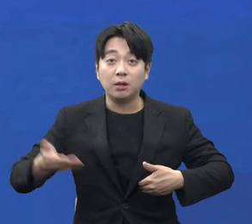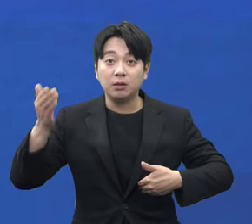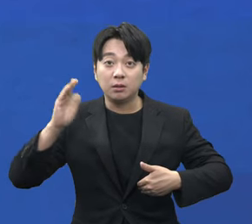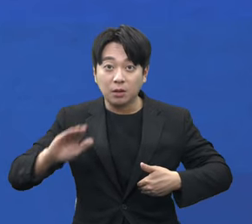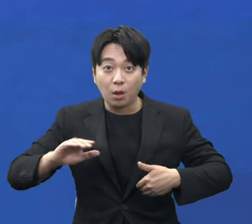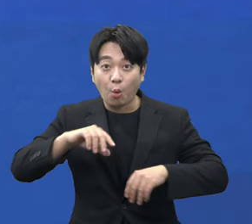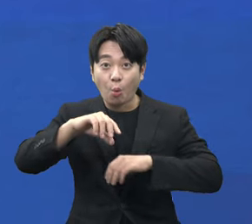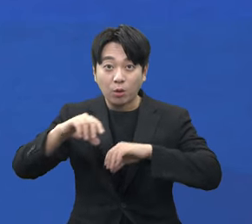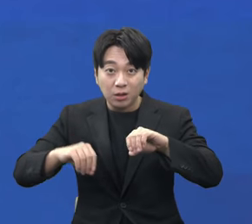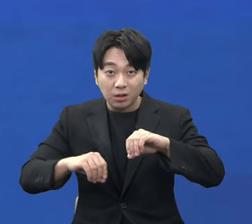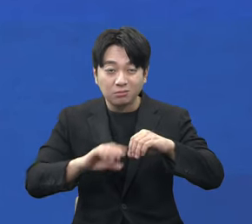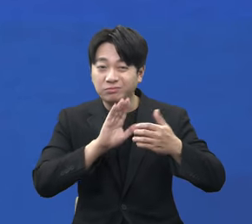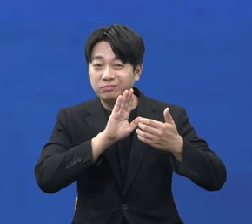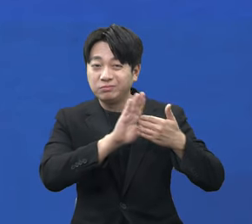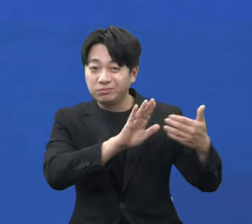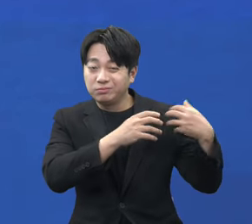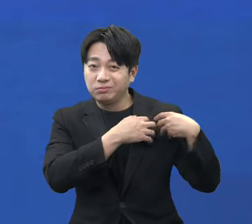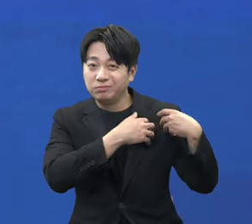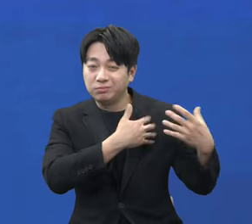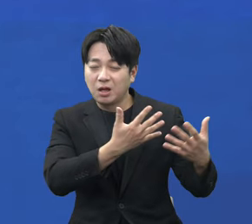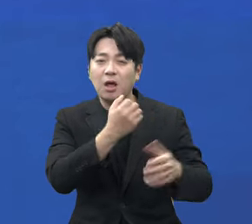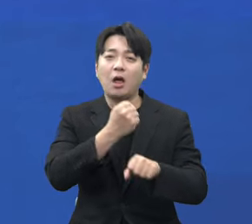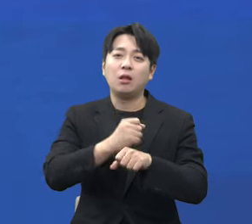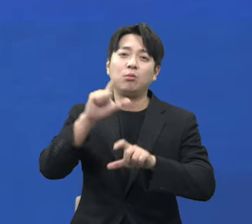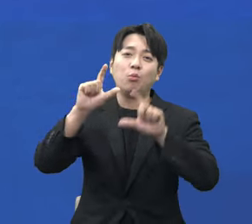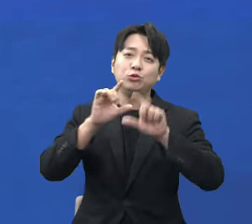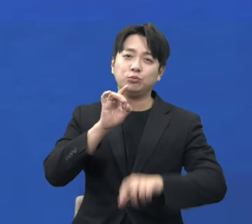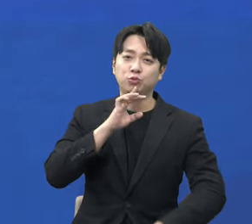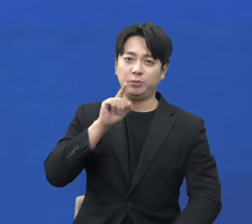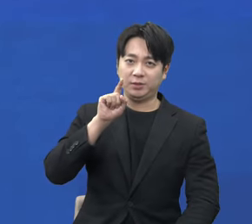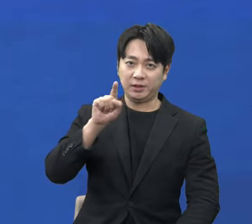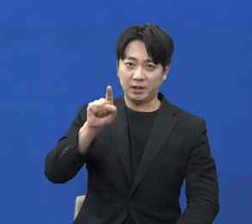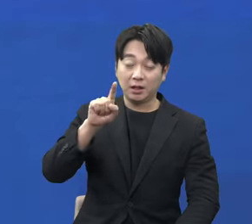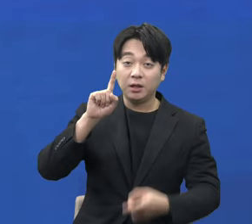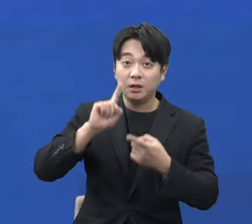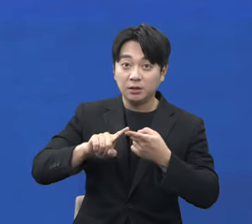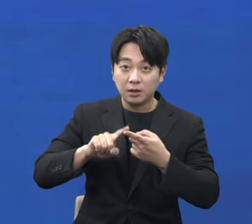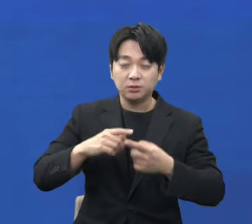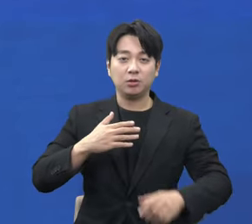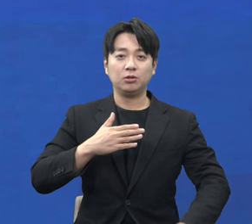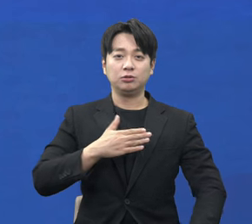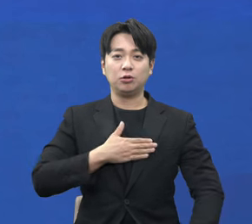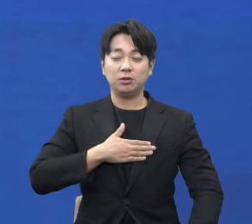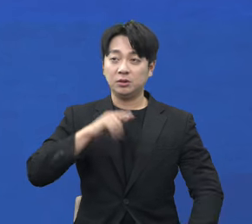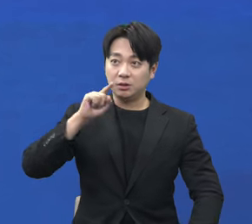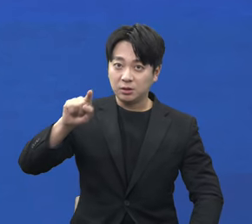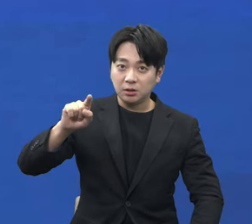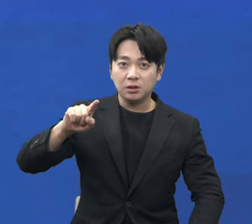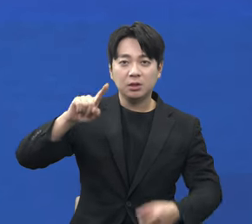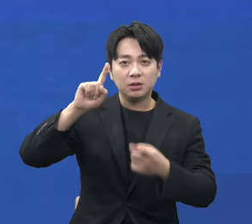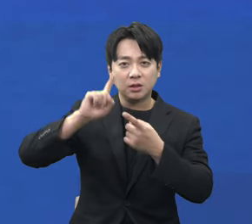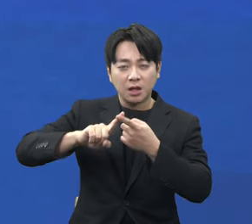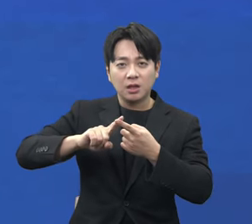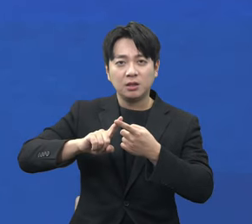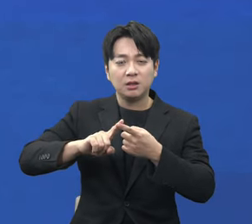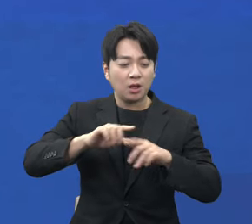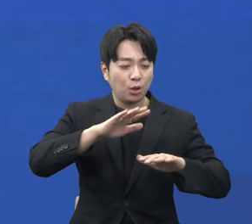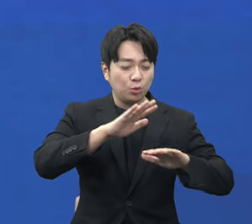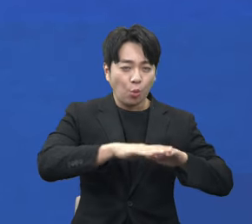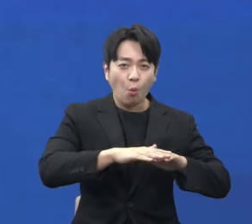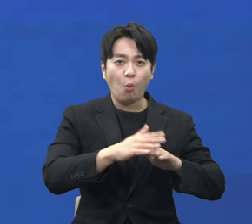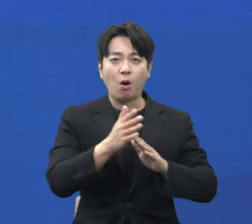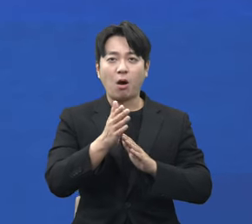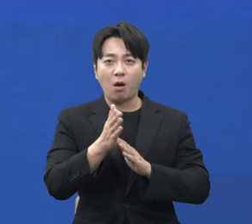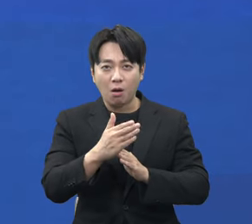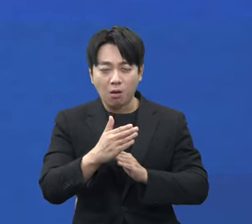있습니다. 저 김상민은 이 암담한 현실을 농민, 어민, 임업인과